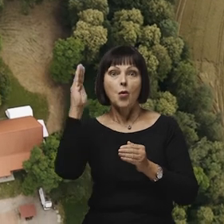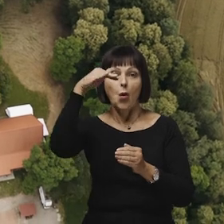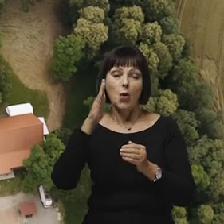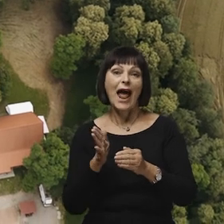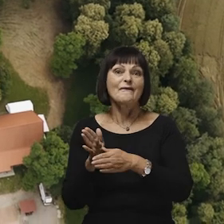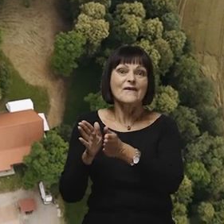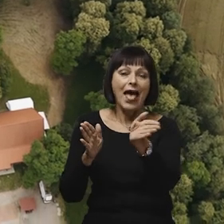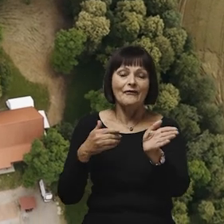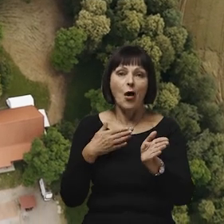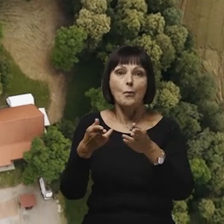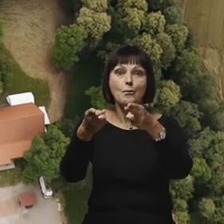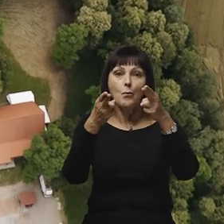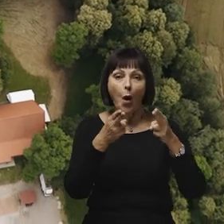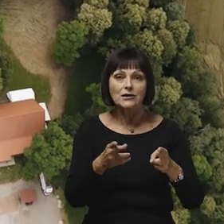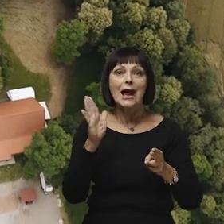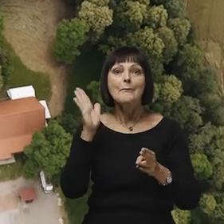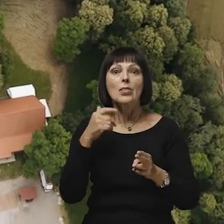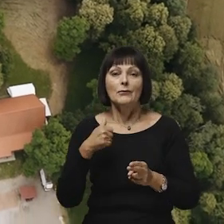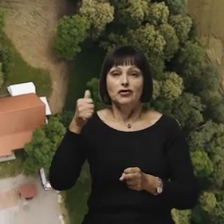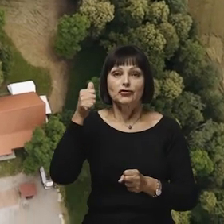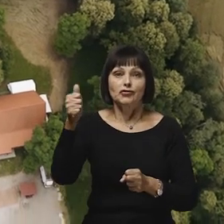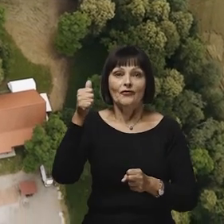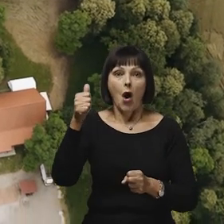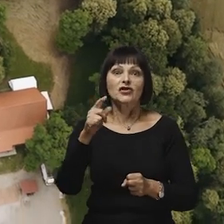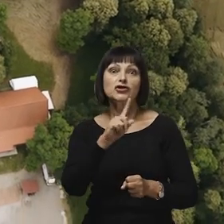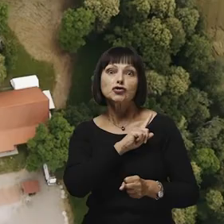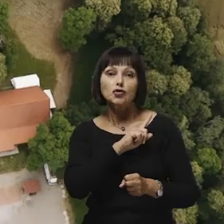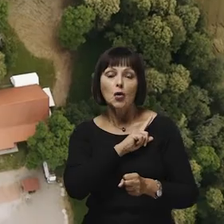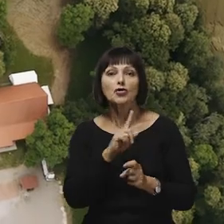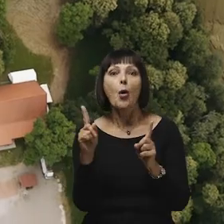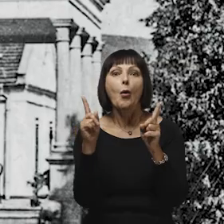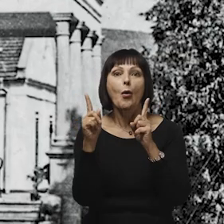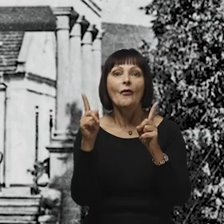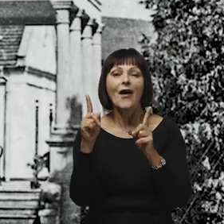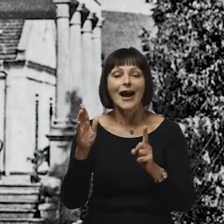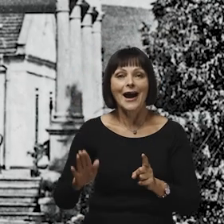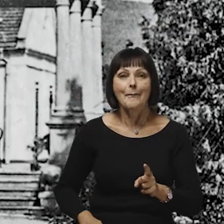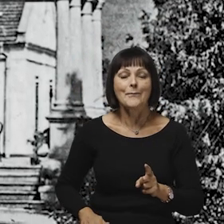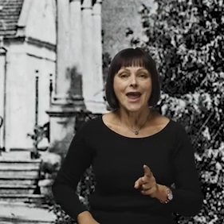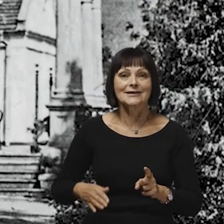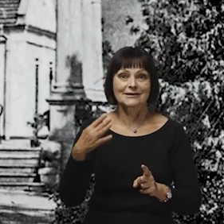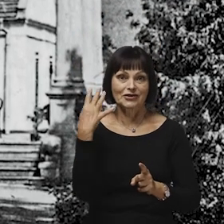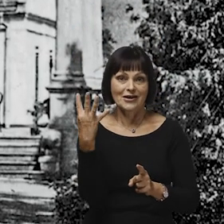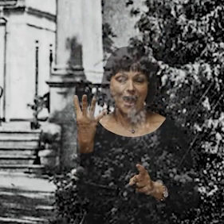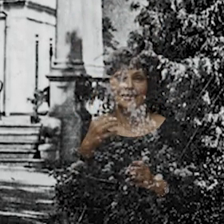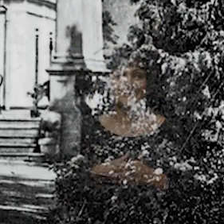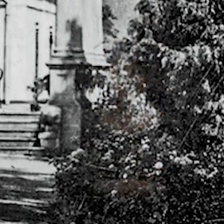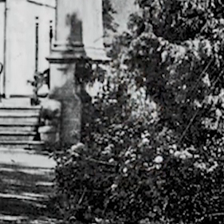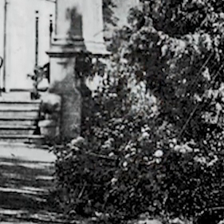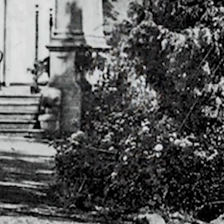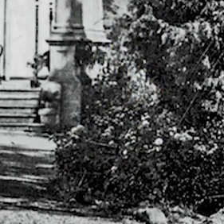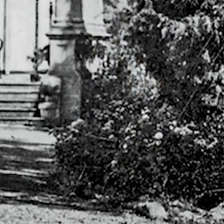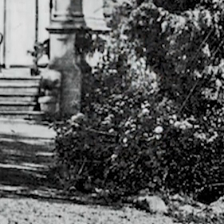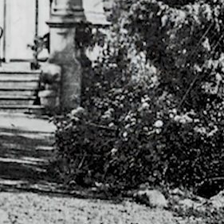w prawo i przez most. Trzeba było jeszcze zadzwonić do stróża i strzec się psów – Orosa, Warty, Smoka, Gniewnej i